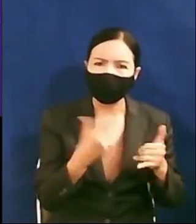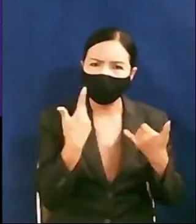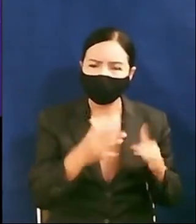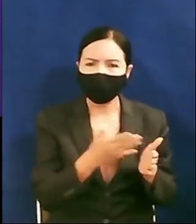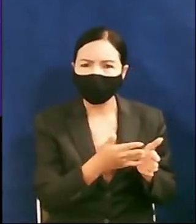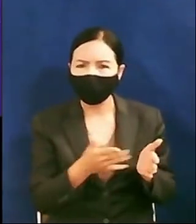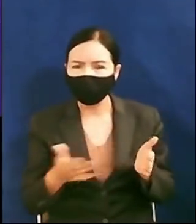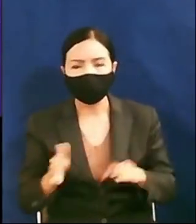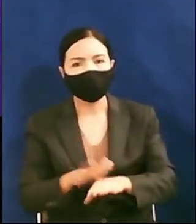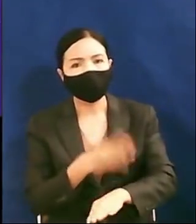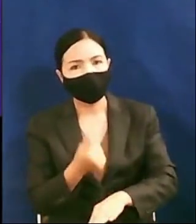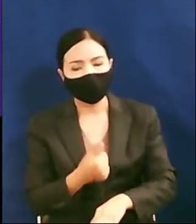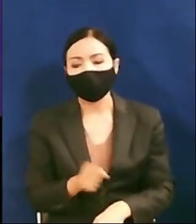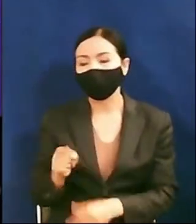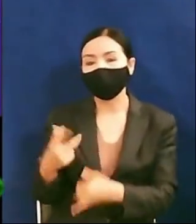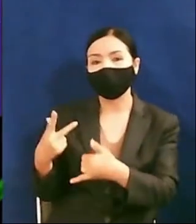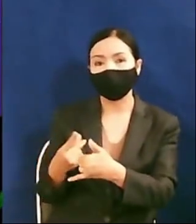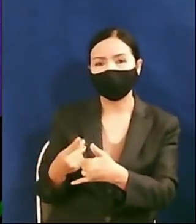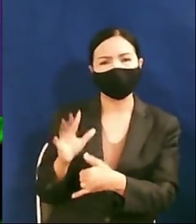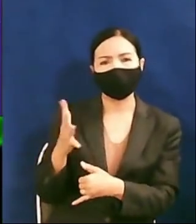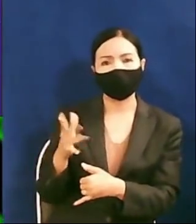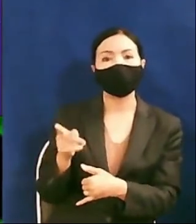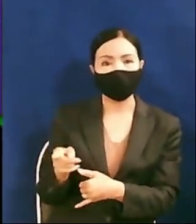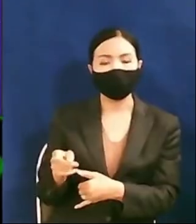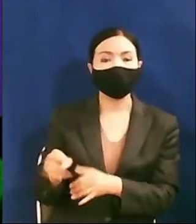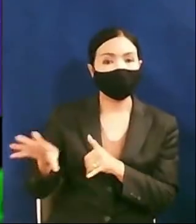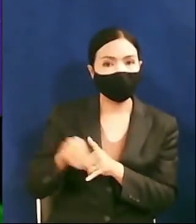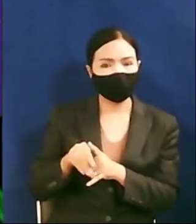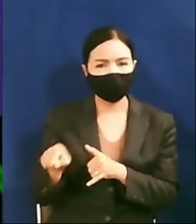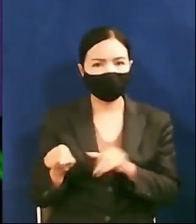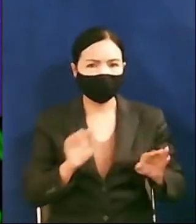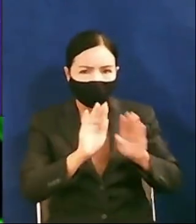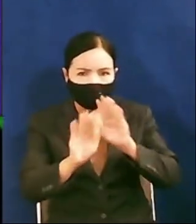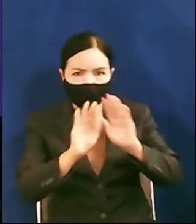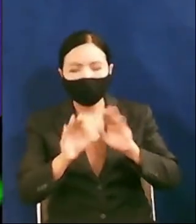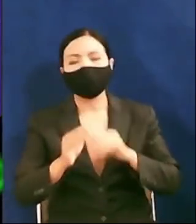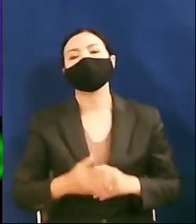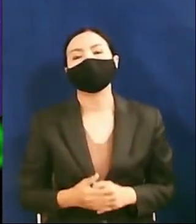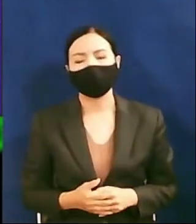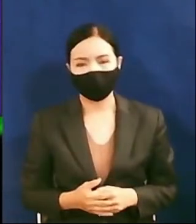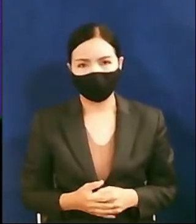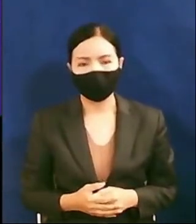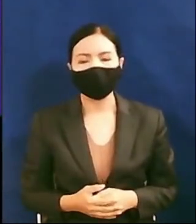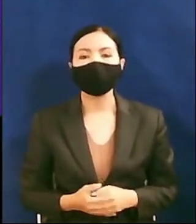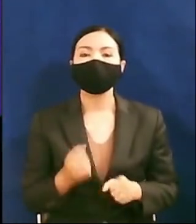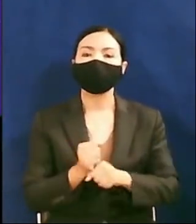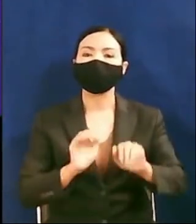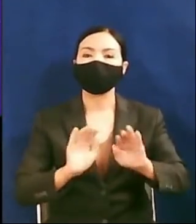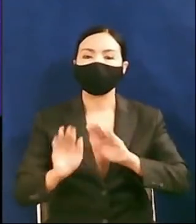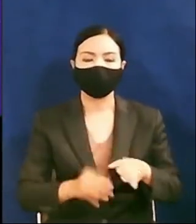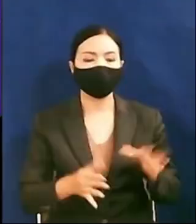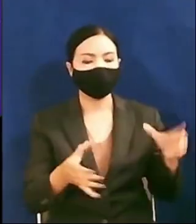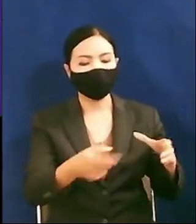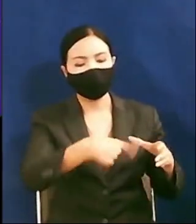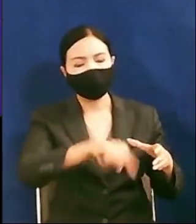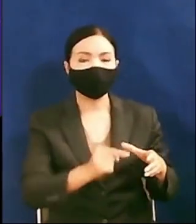บเทียบกับกลุ่มที่ไม่ได้รับวัคซีนนะครับโดยการที่เราสร้างแบบตัวเปรียบเทียบขึ้นมานะครับจ